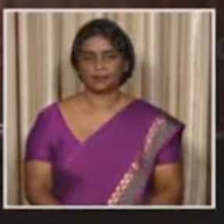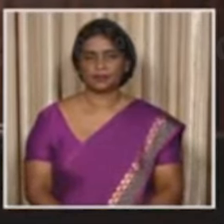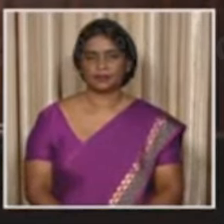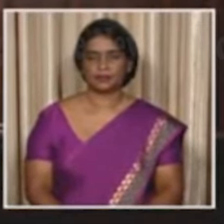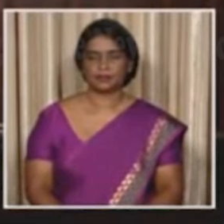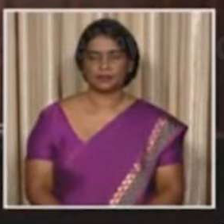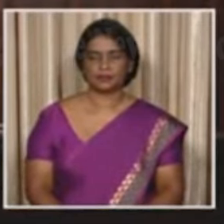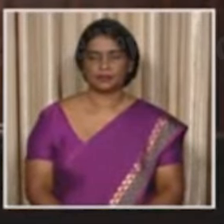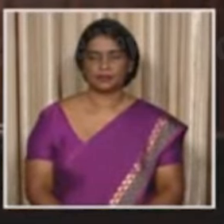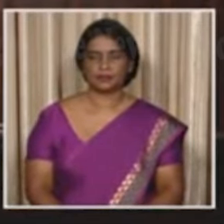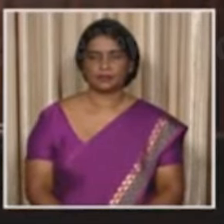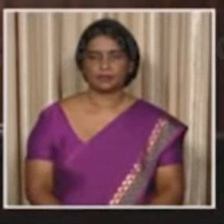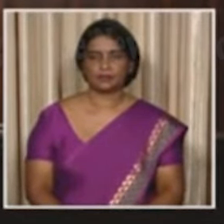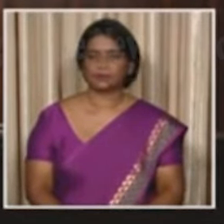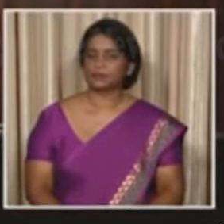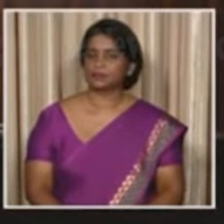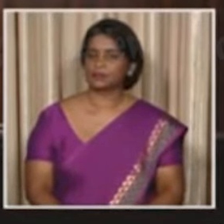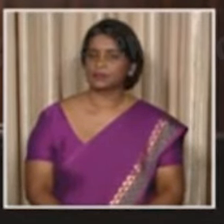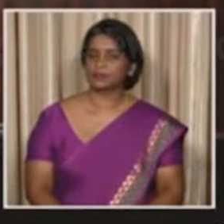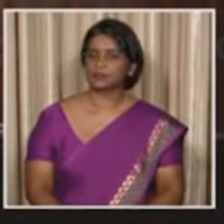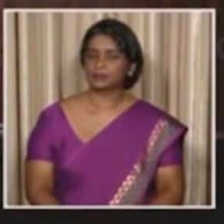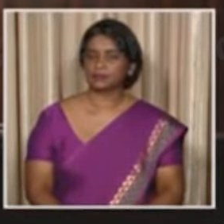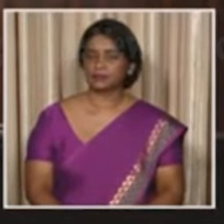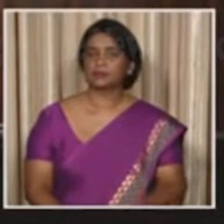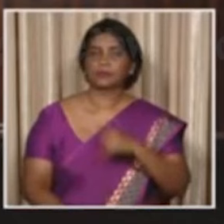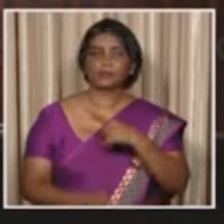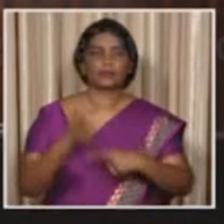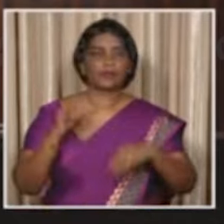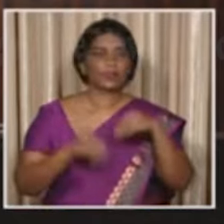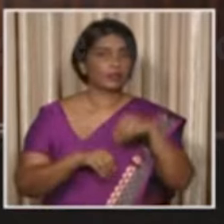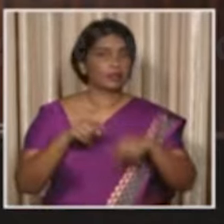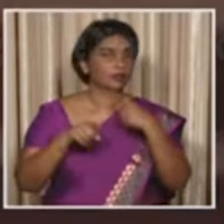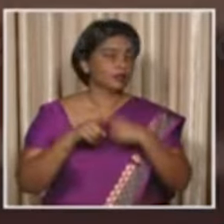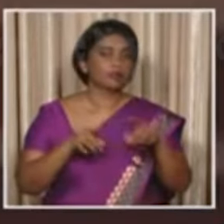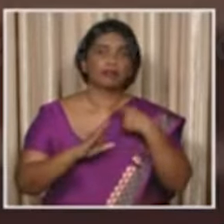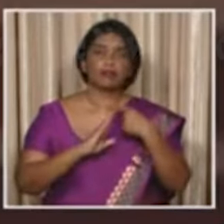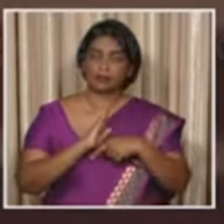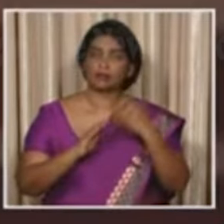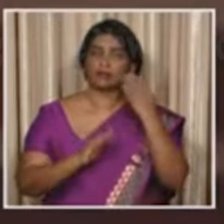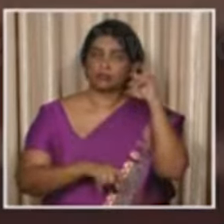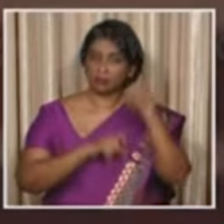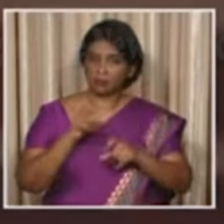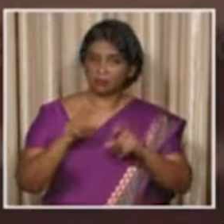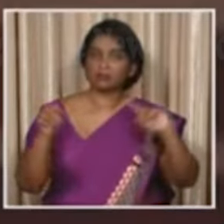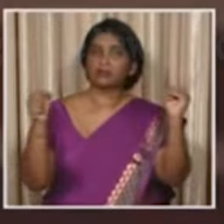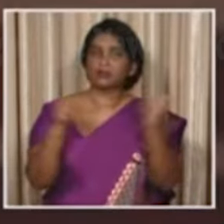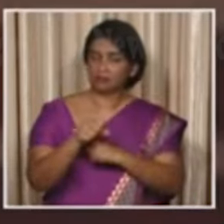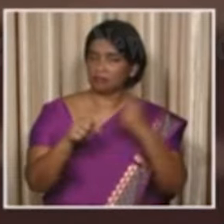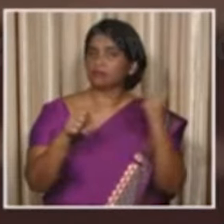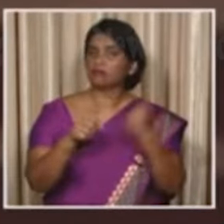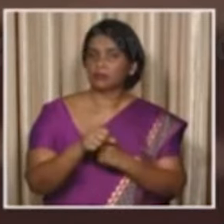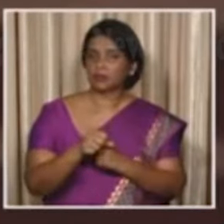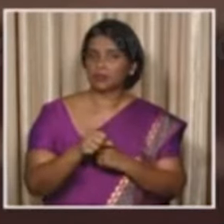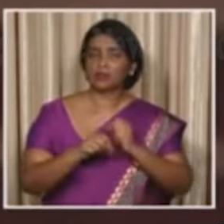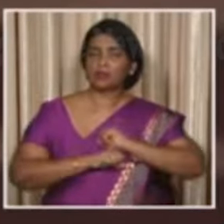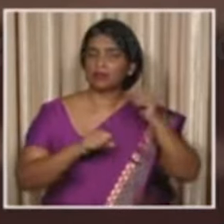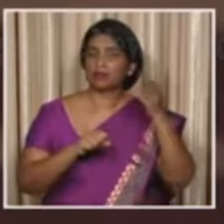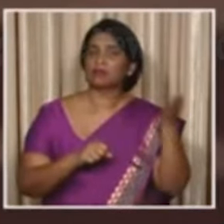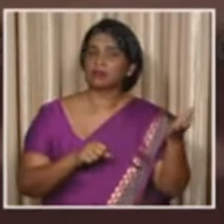කීපු කාරණාවට මම මේ කාරණාව කියන්නේ ඒ දේශපාලඥ විතරක් නෙමෙයි මේ රටේ සාමාන්‍ය මිනිස්සුන් ඝාතනය වුණා. දැන් අරගලයක